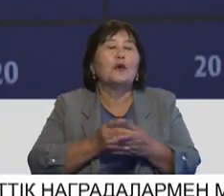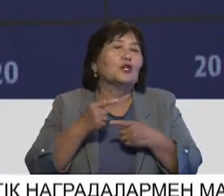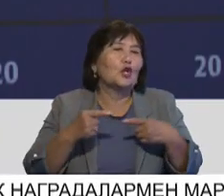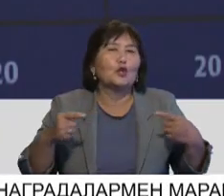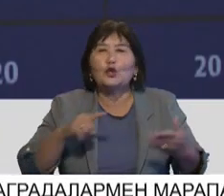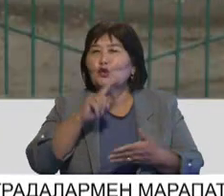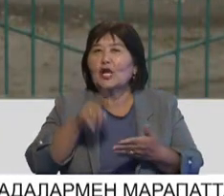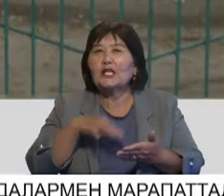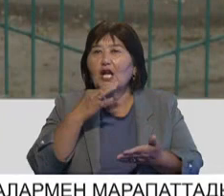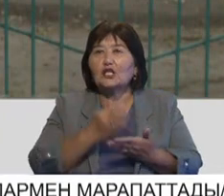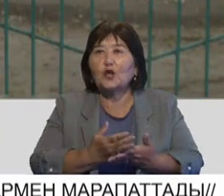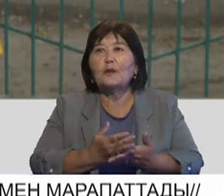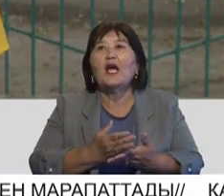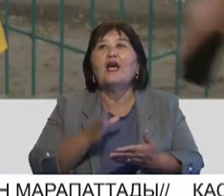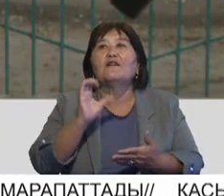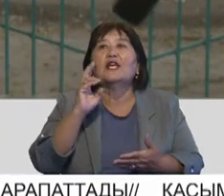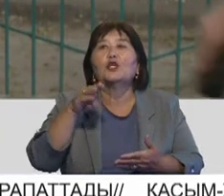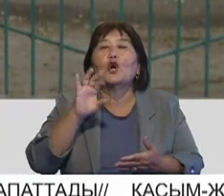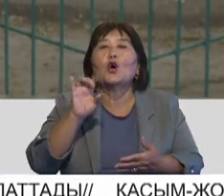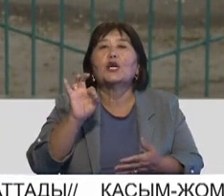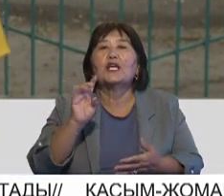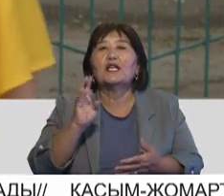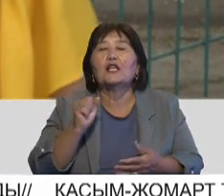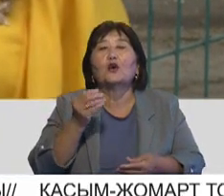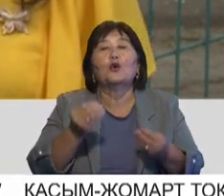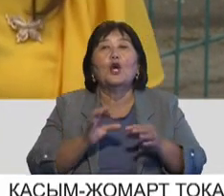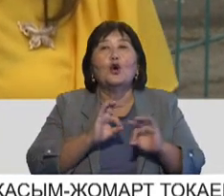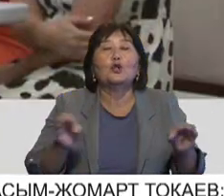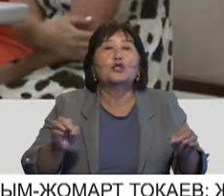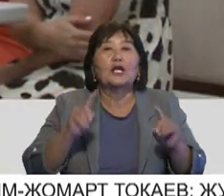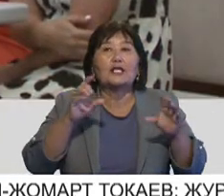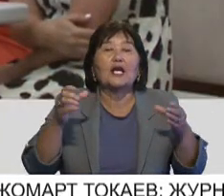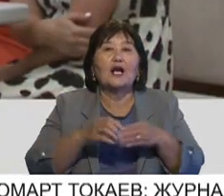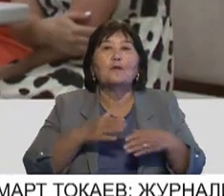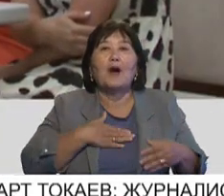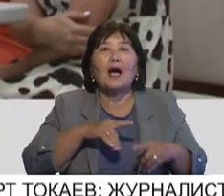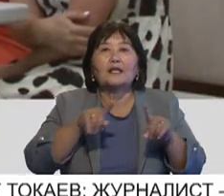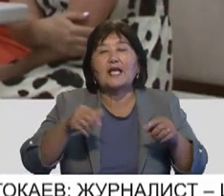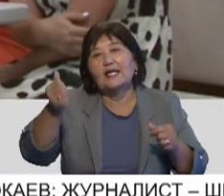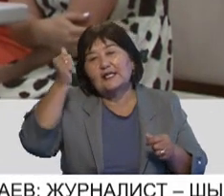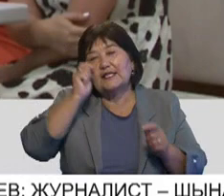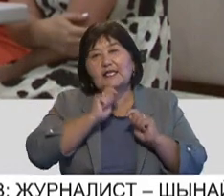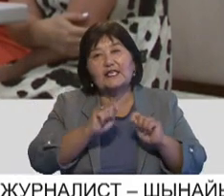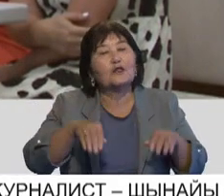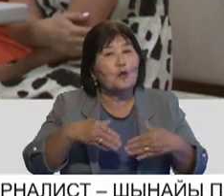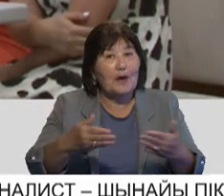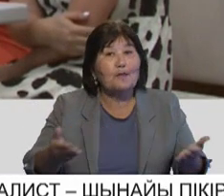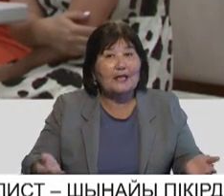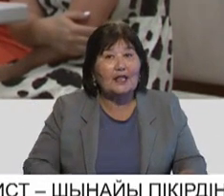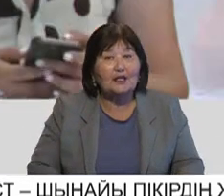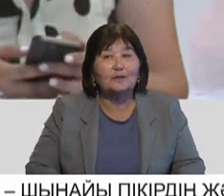түрлі сұрақтарға жауап беріп, викториналық ойындарға қатысты. Үздік атанған командалар алғыс хат және естелік сыйлықтармен